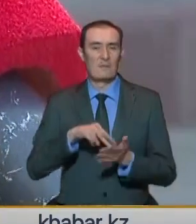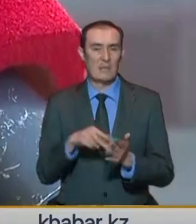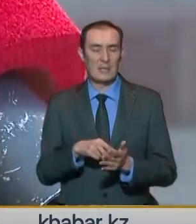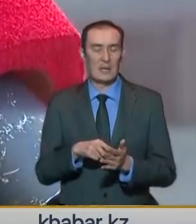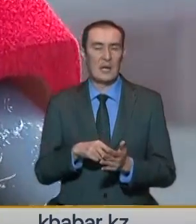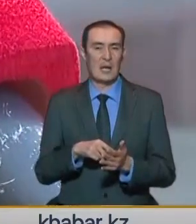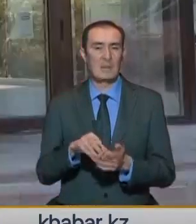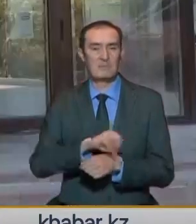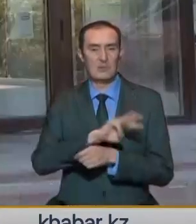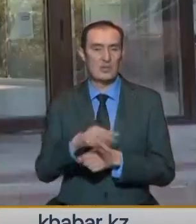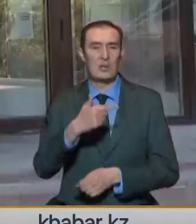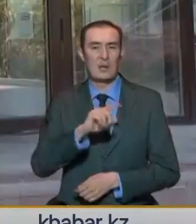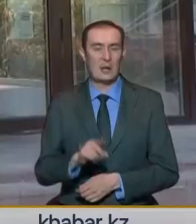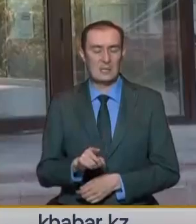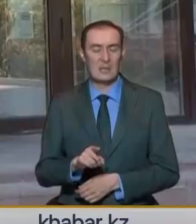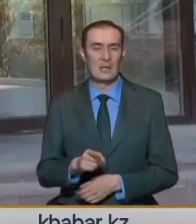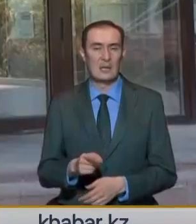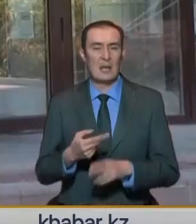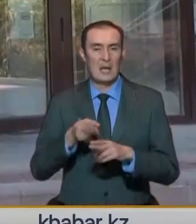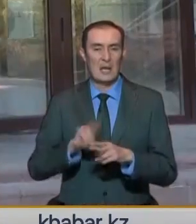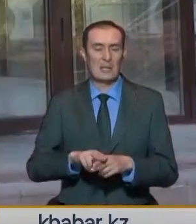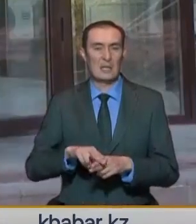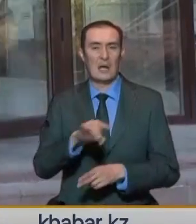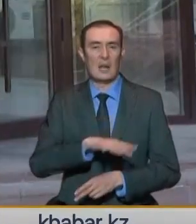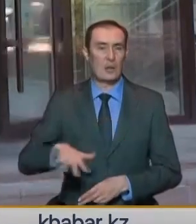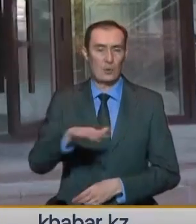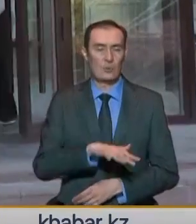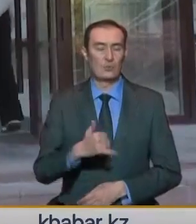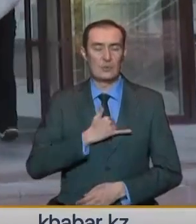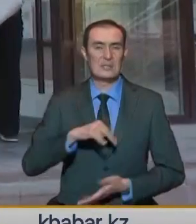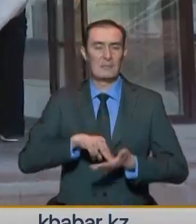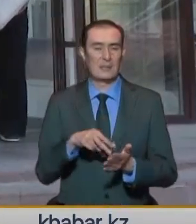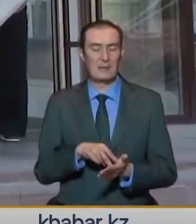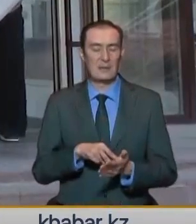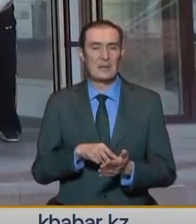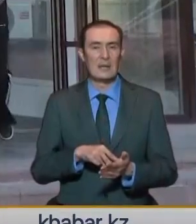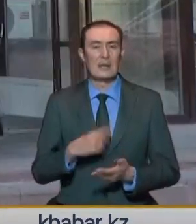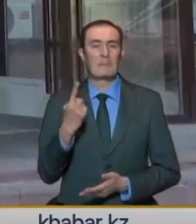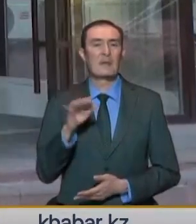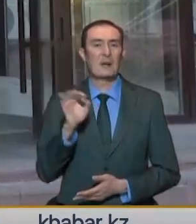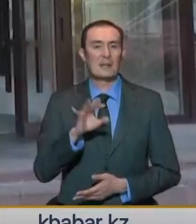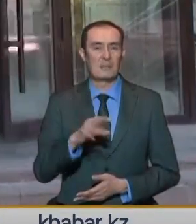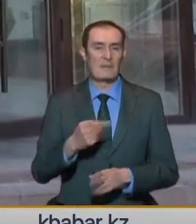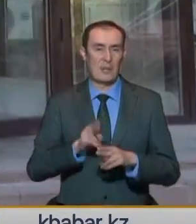подача газификации на данный район у нас предусмотрено на 1 октября текущего года.